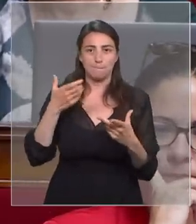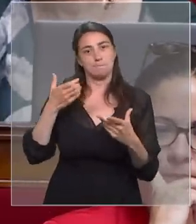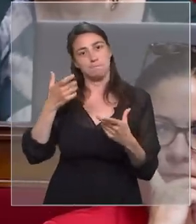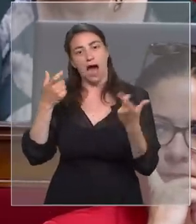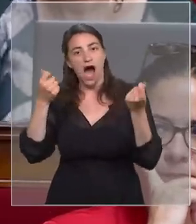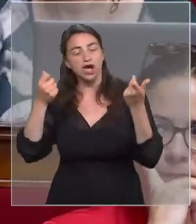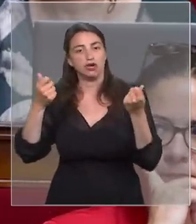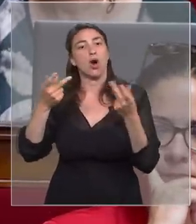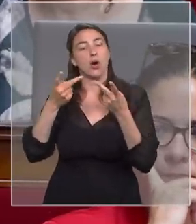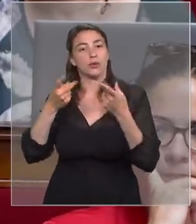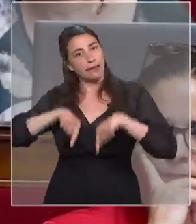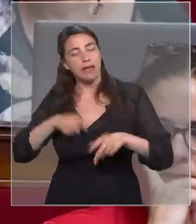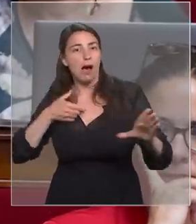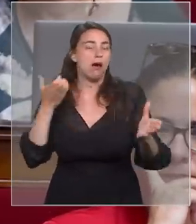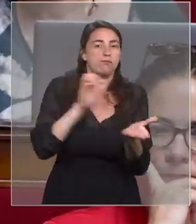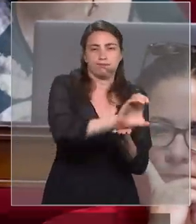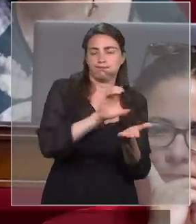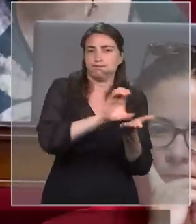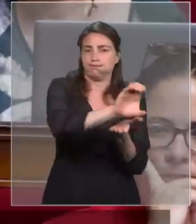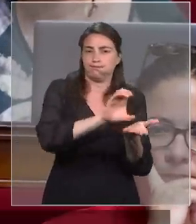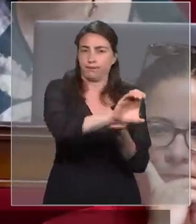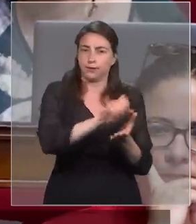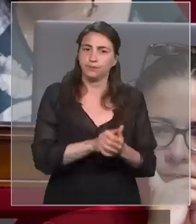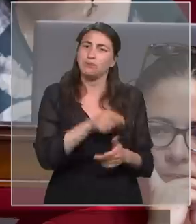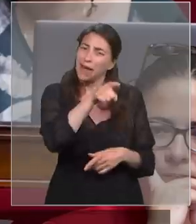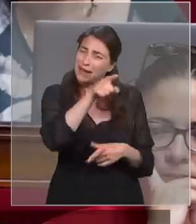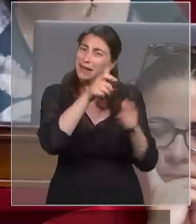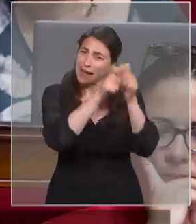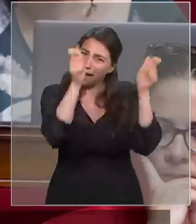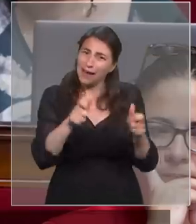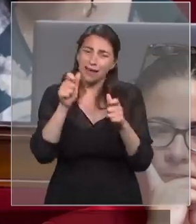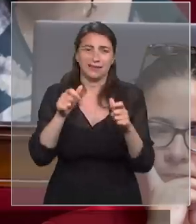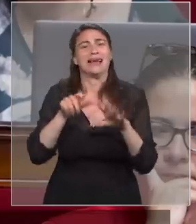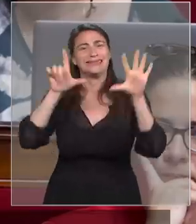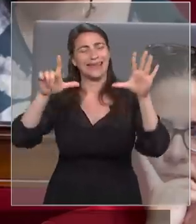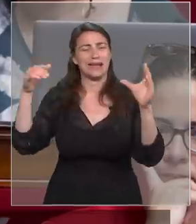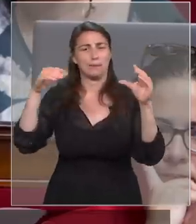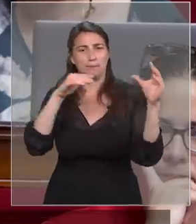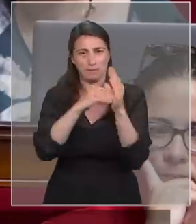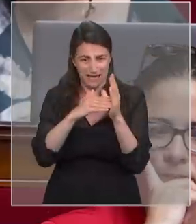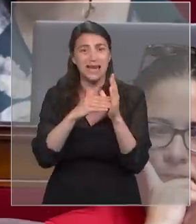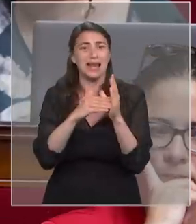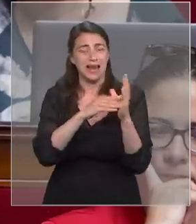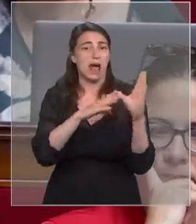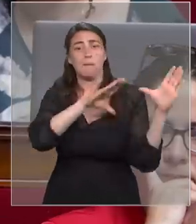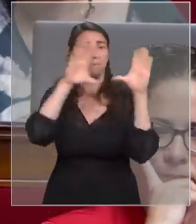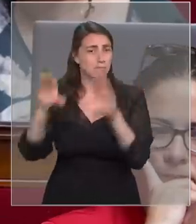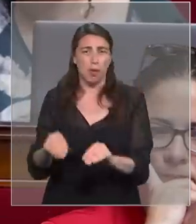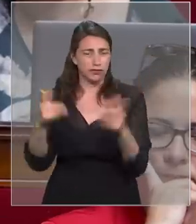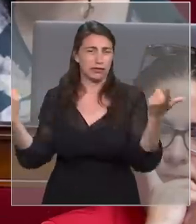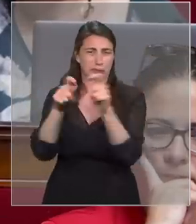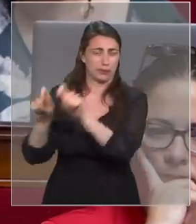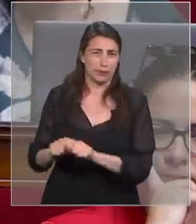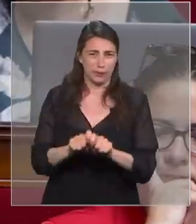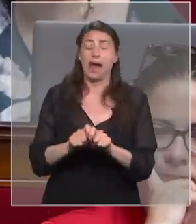temps, l'entreprise supprimait pourtant 7700 postes, dont près de 50% des postes de chercheurs, fermait 16 sites en France